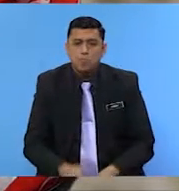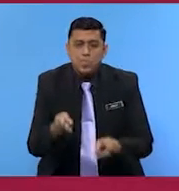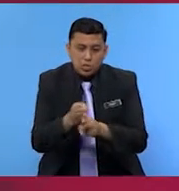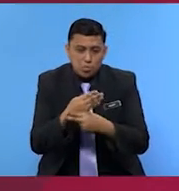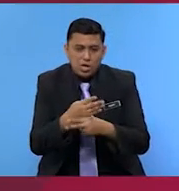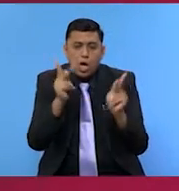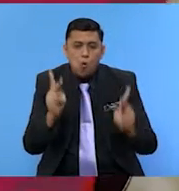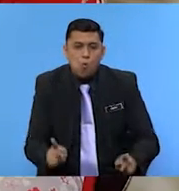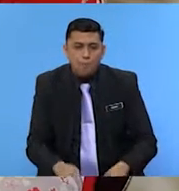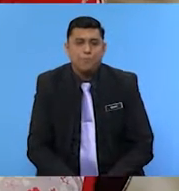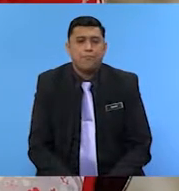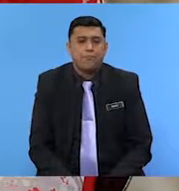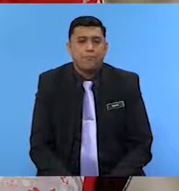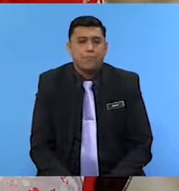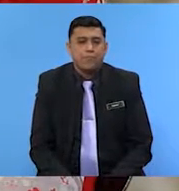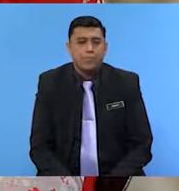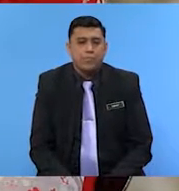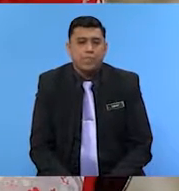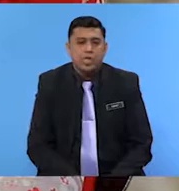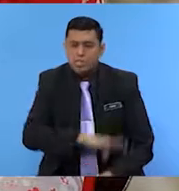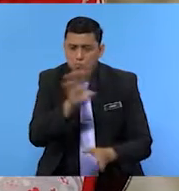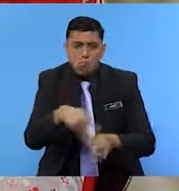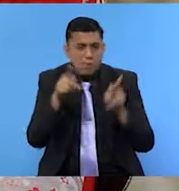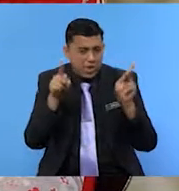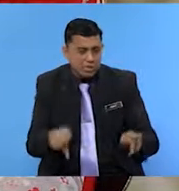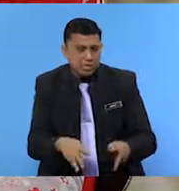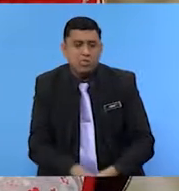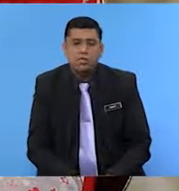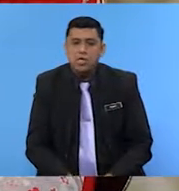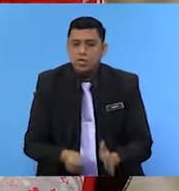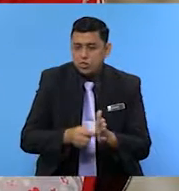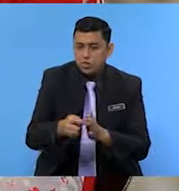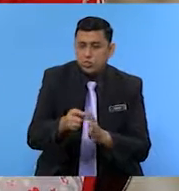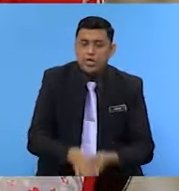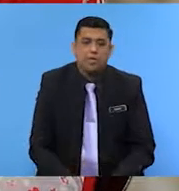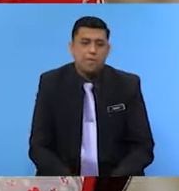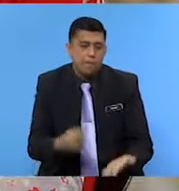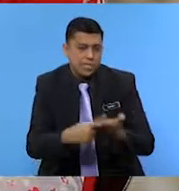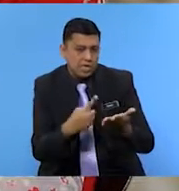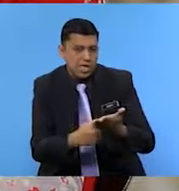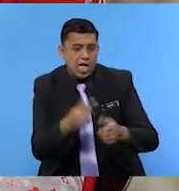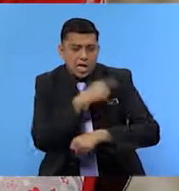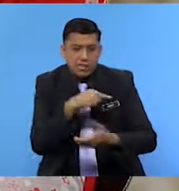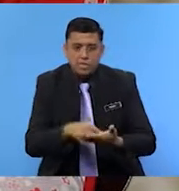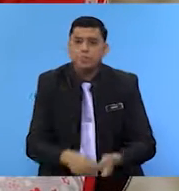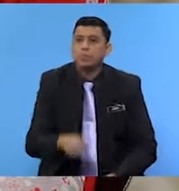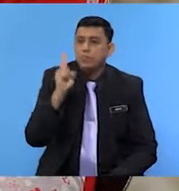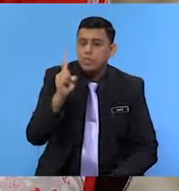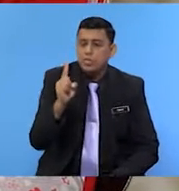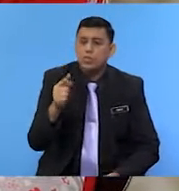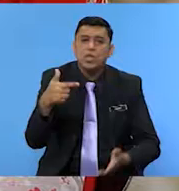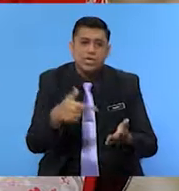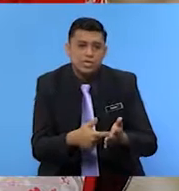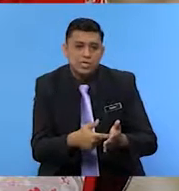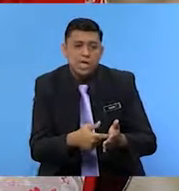Malaysia. Para pelajar yang dikasihi sekalian, kita teruskan lagi tajuk perbincangan pada hari ini. Jadi satu lagi isu yang menarik